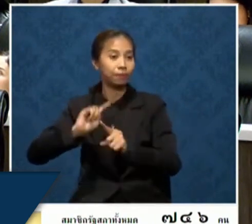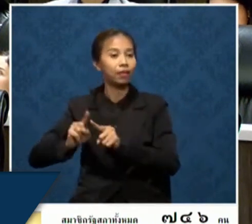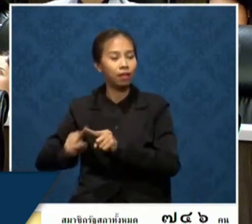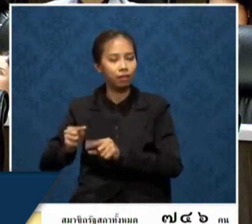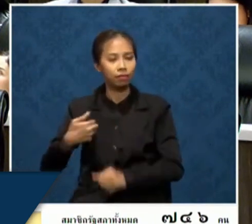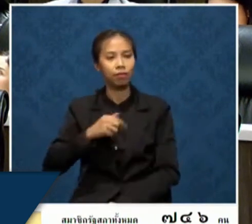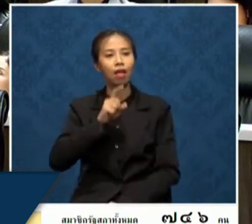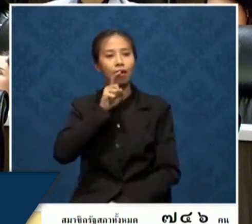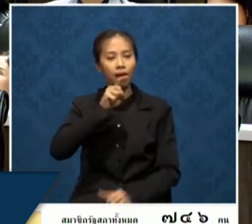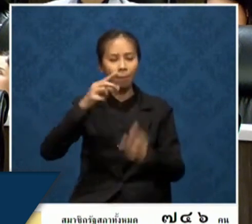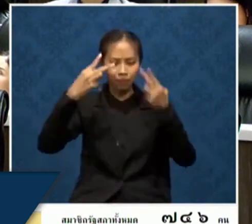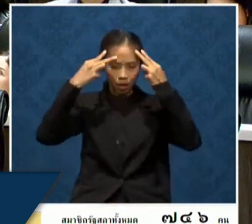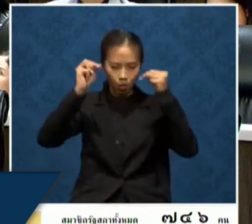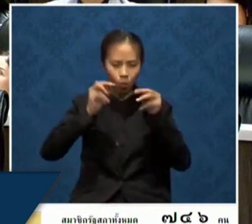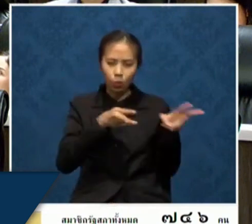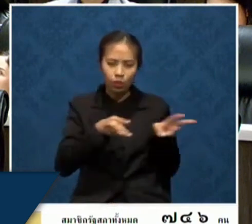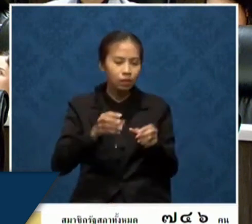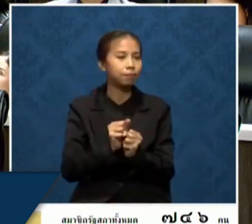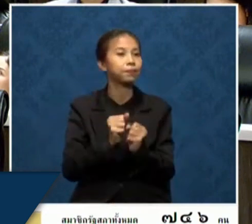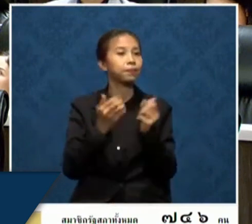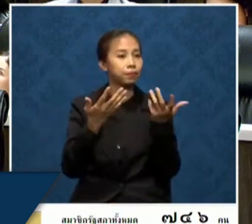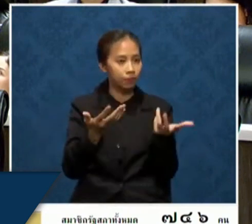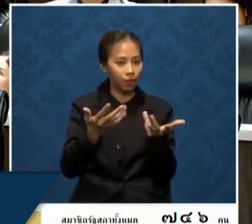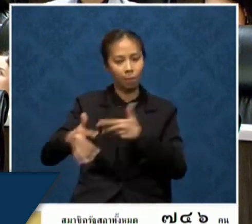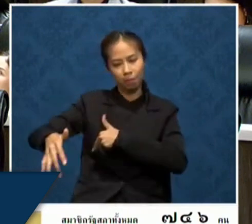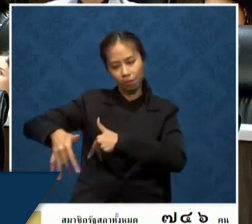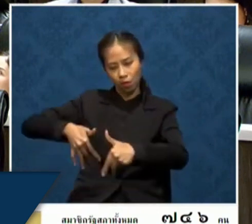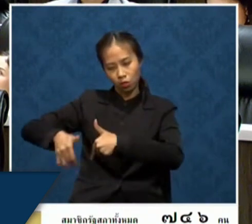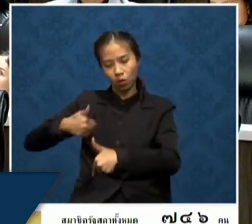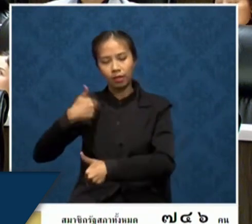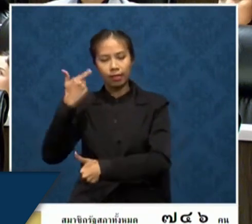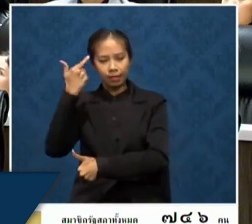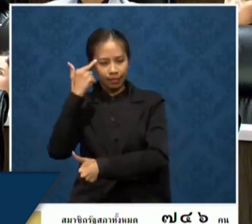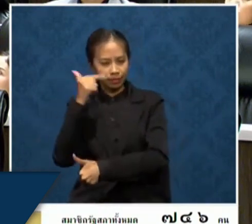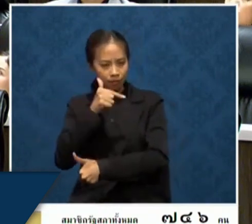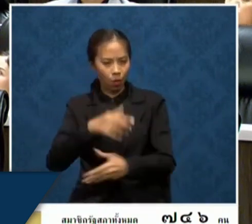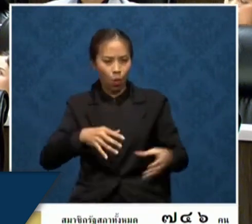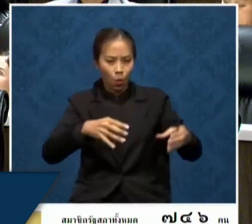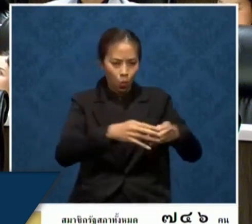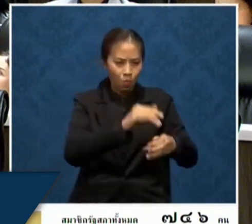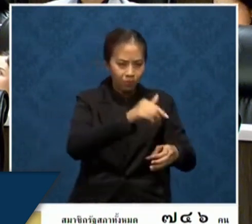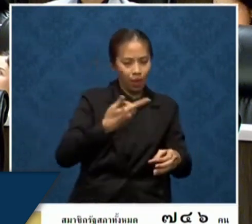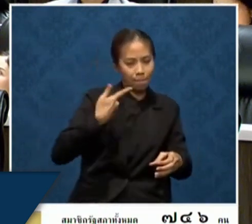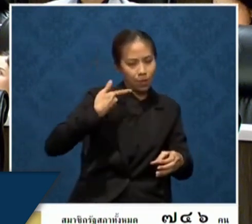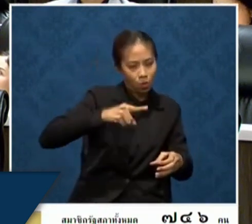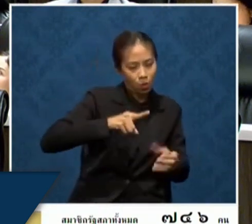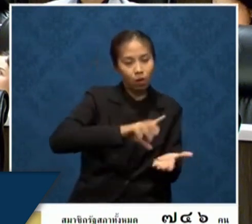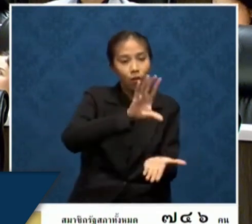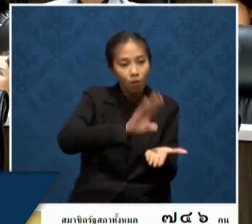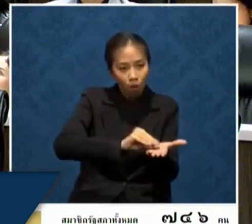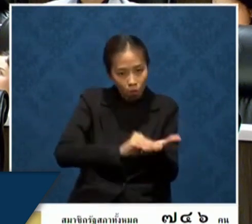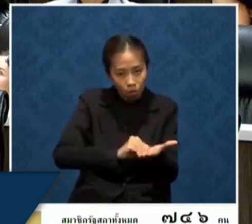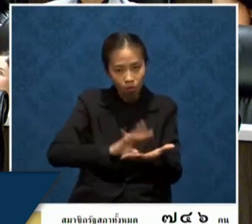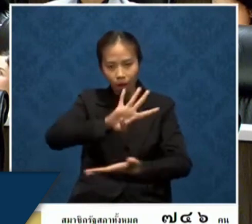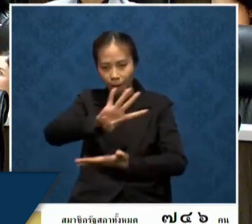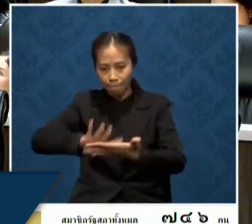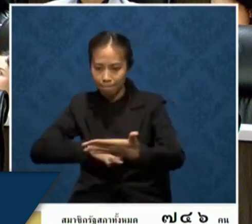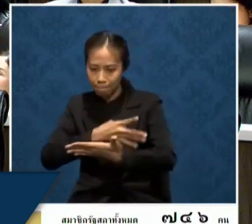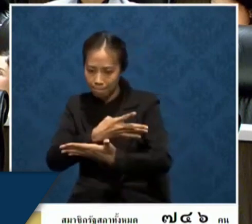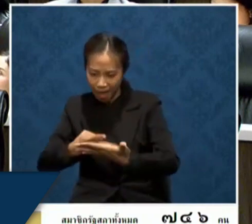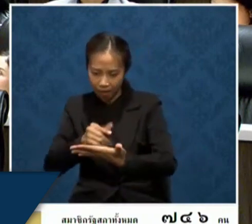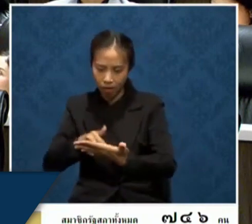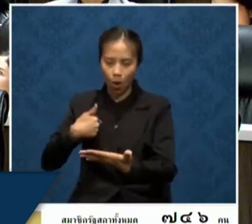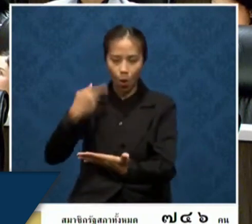บวนการอย่างไรให้ประชาชนมั่นใจว่าจะไม่มีกลุ่มทุนใดได้ประโยชน์เช่นเข้าถึงข้อมูลหรือแผนพัฒนาล่วงห